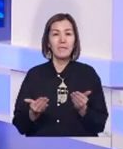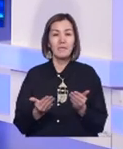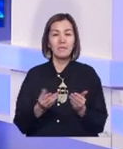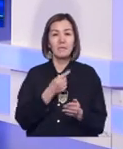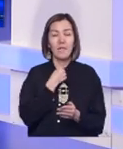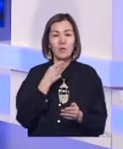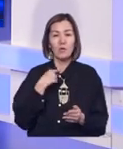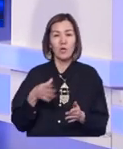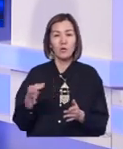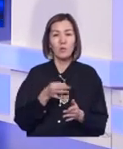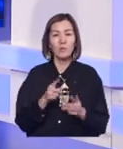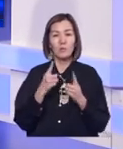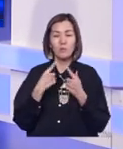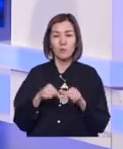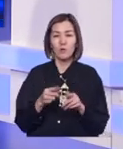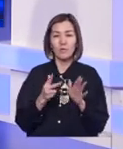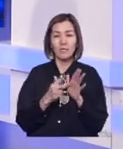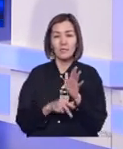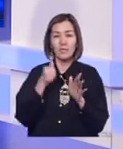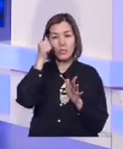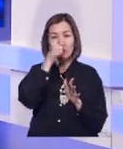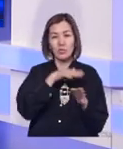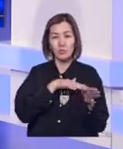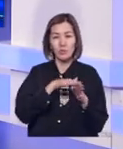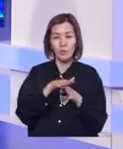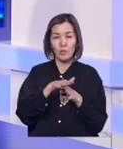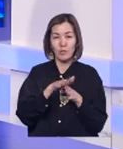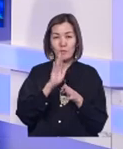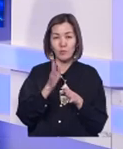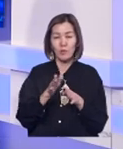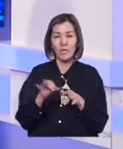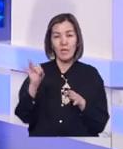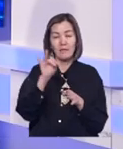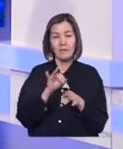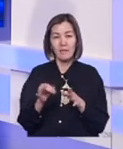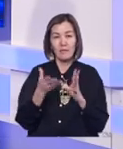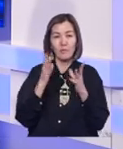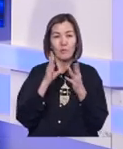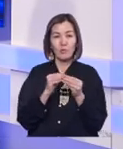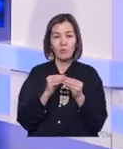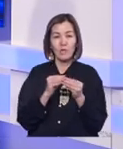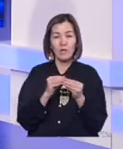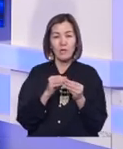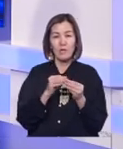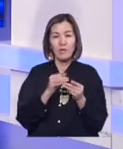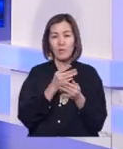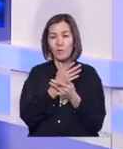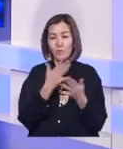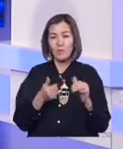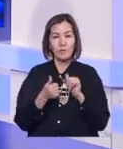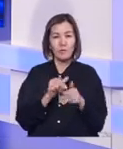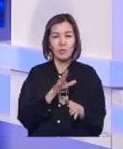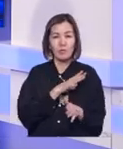Өткенсіз бүгін жоқ. Бұл Талдықорғанның облыс боп құрылғанына 80 жыл. Тарих бетін таразыласақ, содан бері өңірде талай өзгеріс